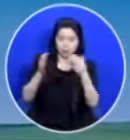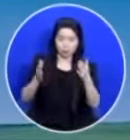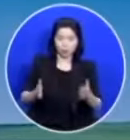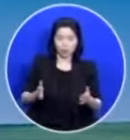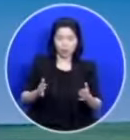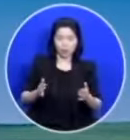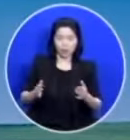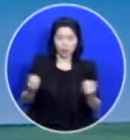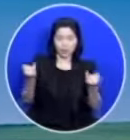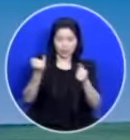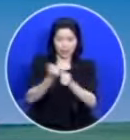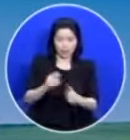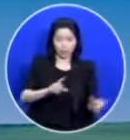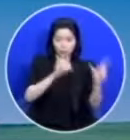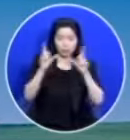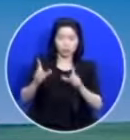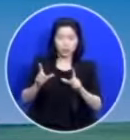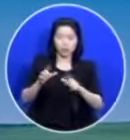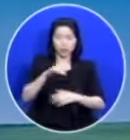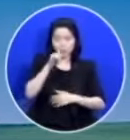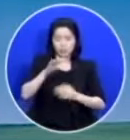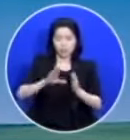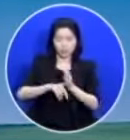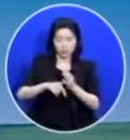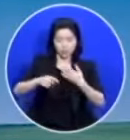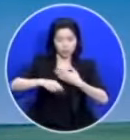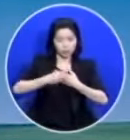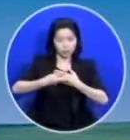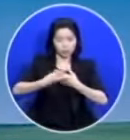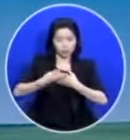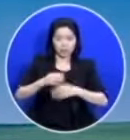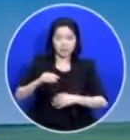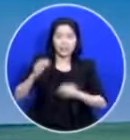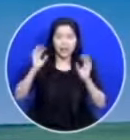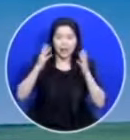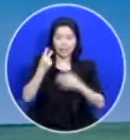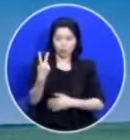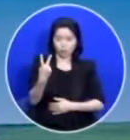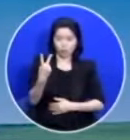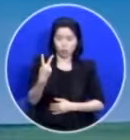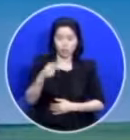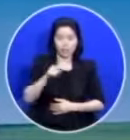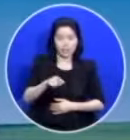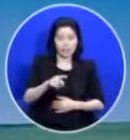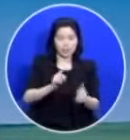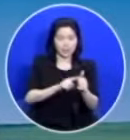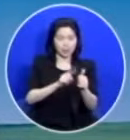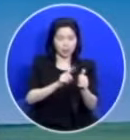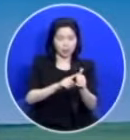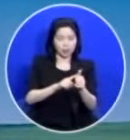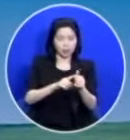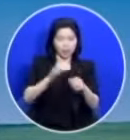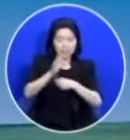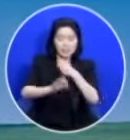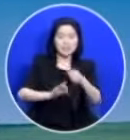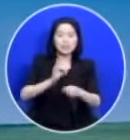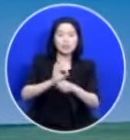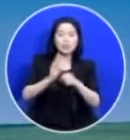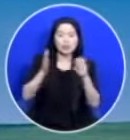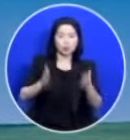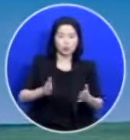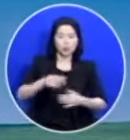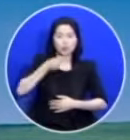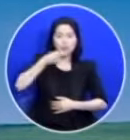했는데 아이가 자녀 초등학교 다니는 자녀가 둘이 있대요 그런데이 남편이 10여년 동안 술을